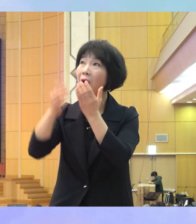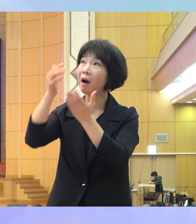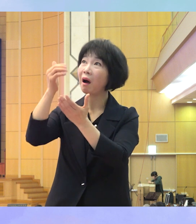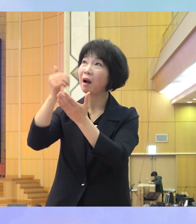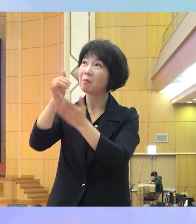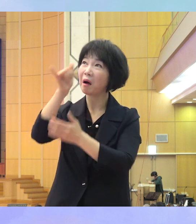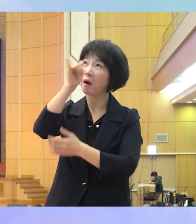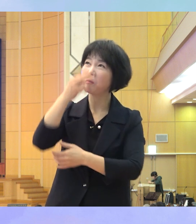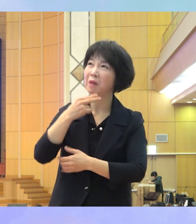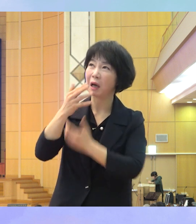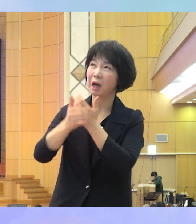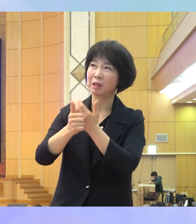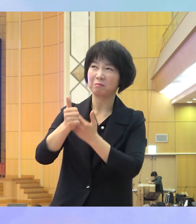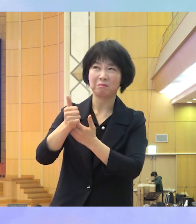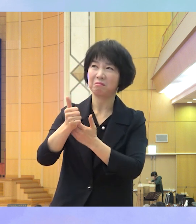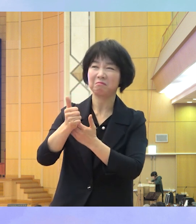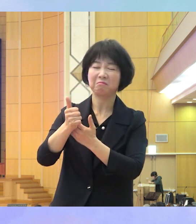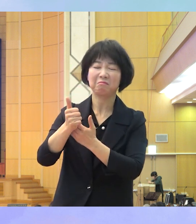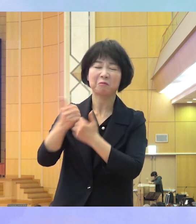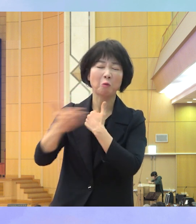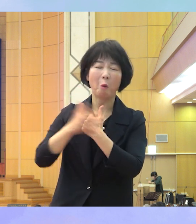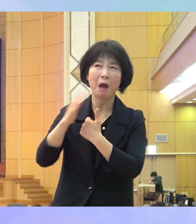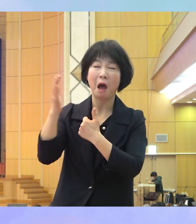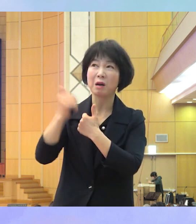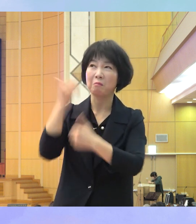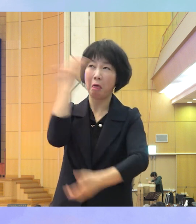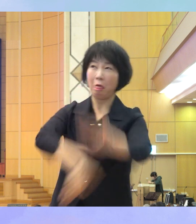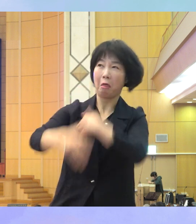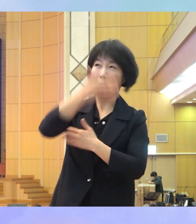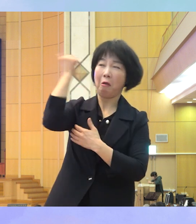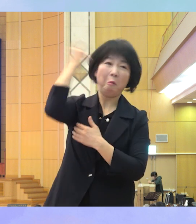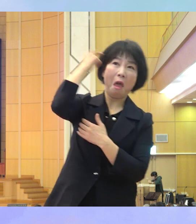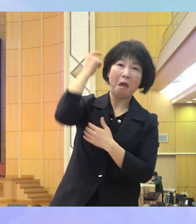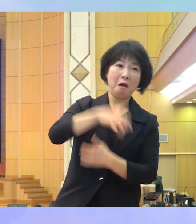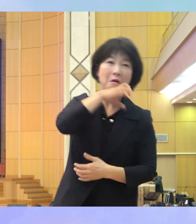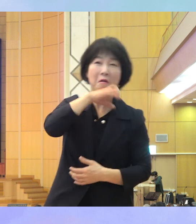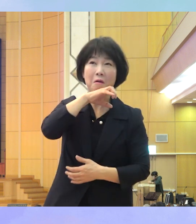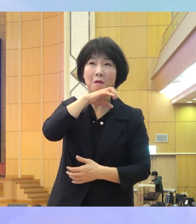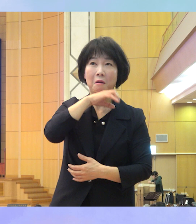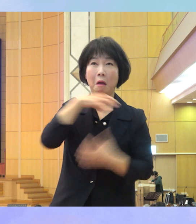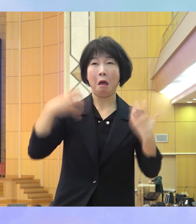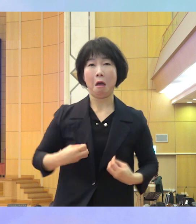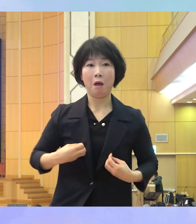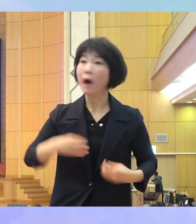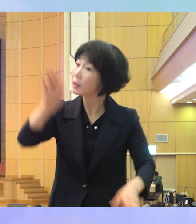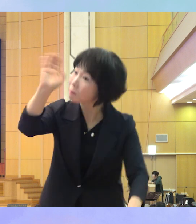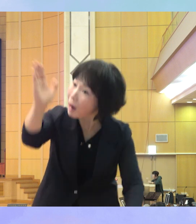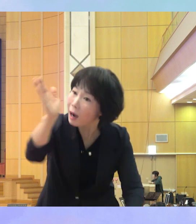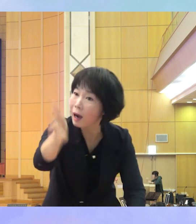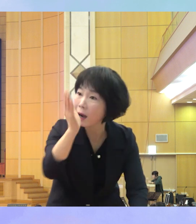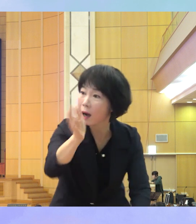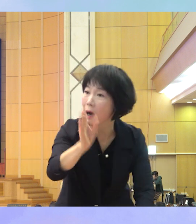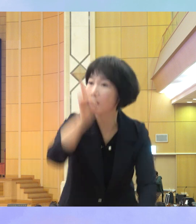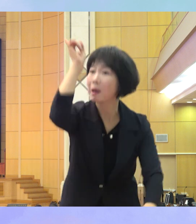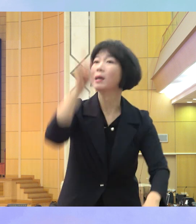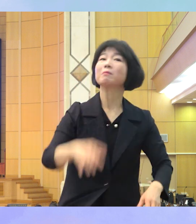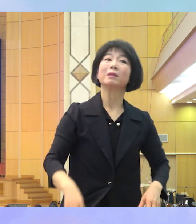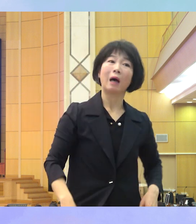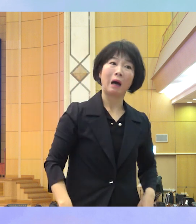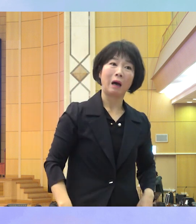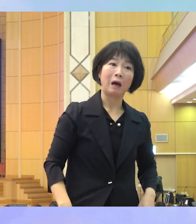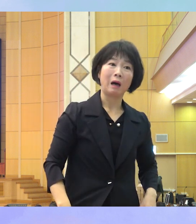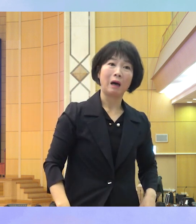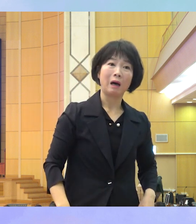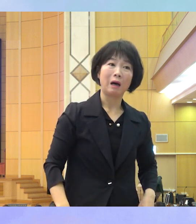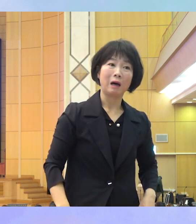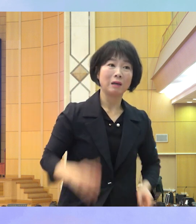계시나, 내 사정을 아시나 모르시나, 다 알고 있어, 다 알고 있어. 그러면 봐요, 주님은 평안